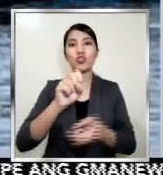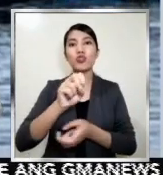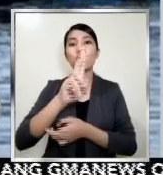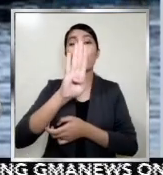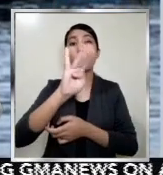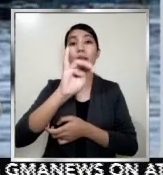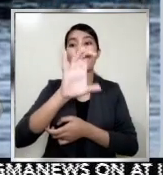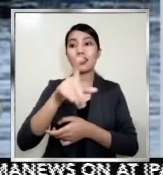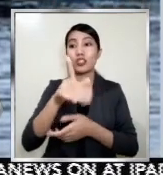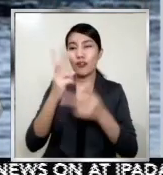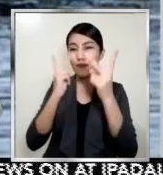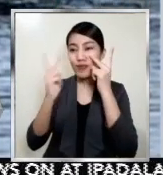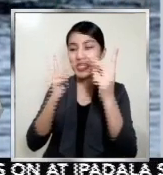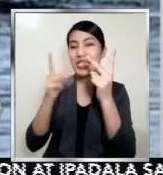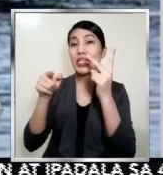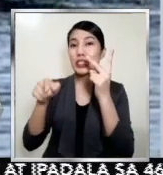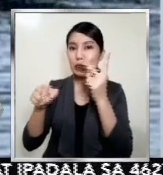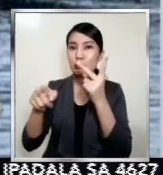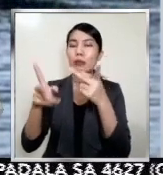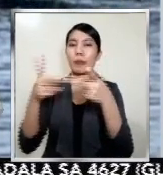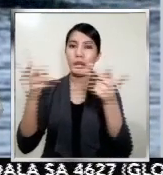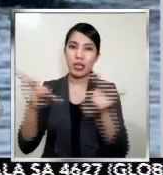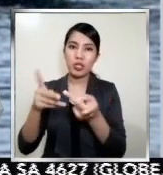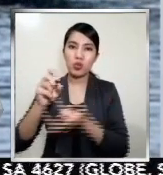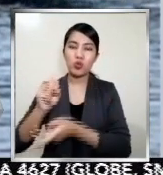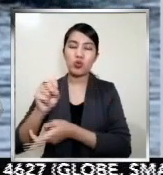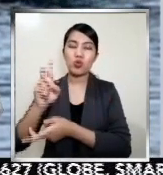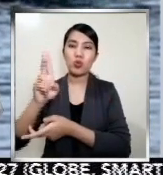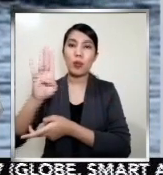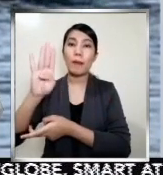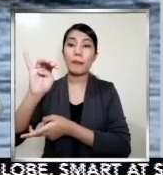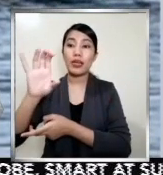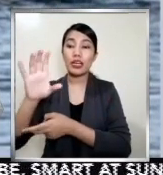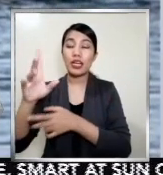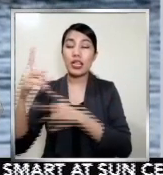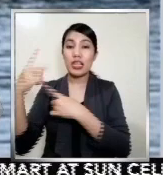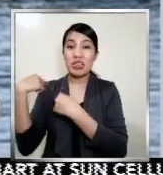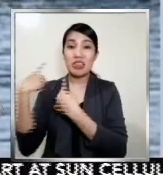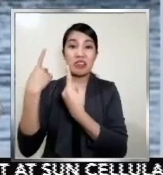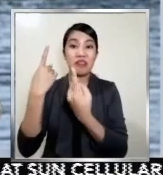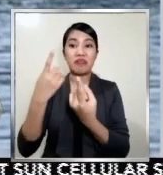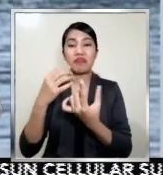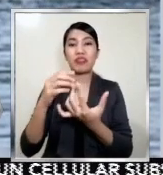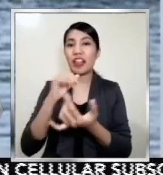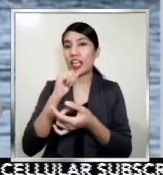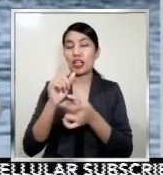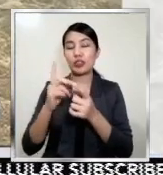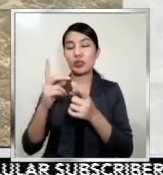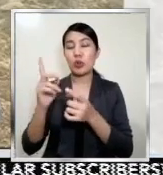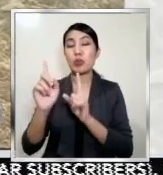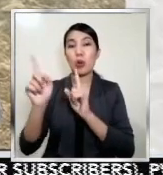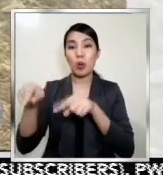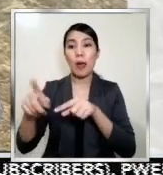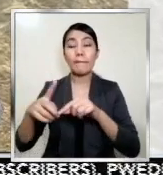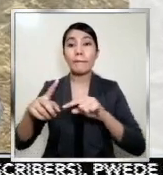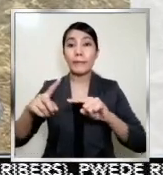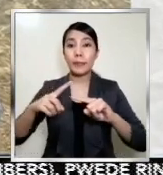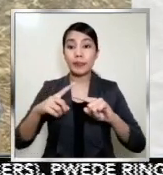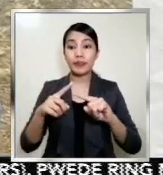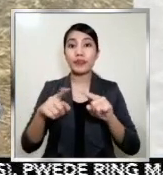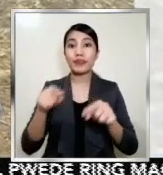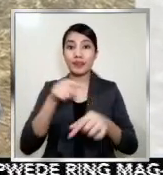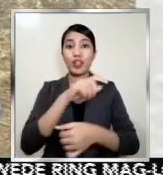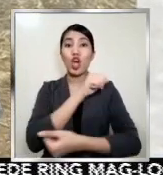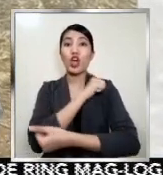hindi napupuntahan. Itinuturing din daw siyang authorized person outside residence dahil sa kanyang negosyo, kaya